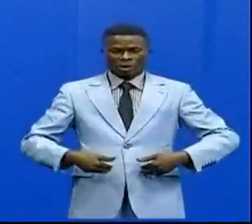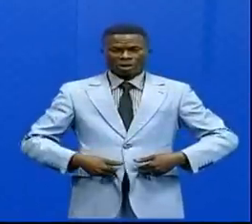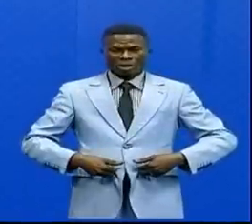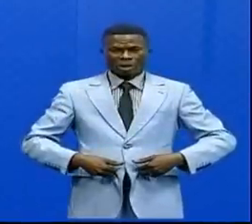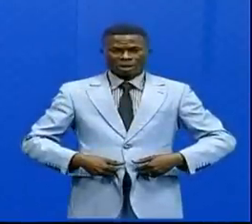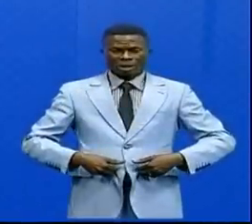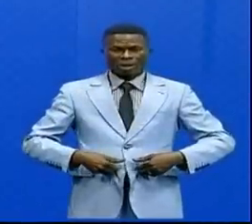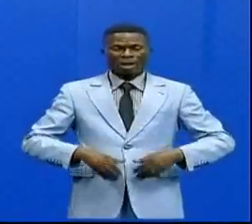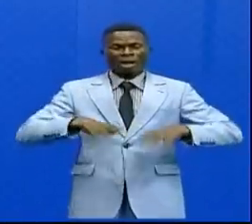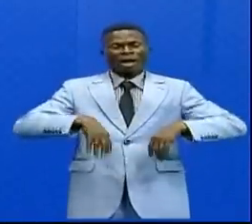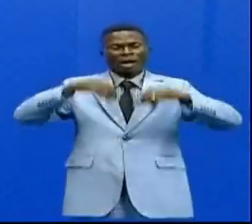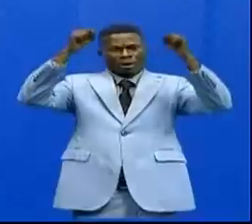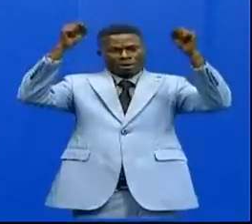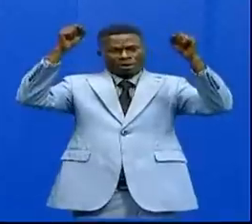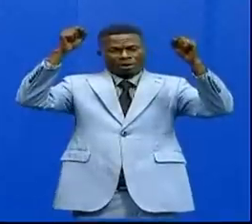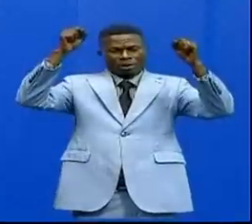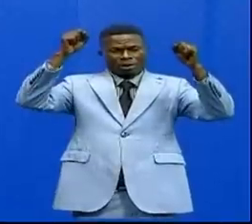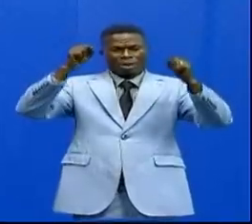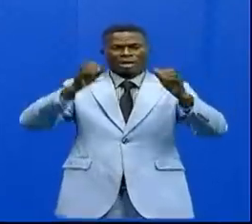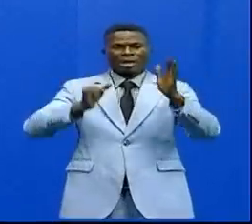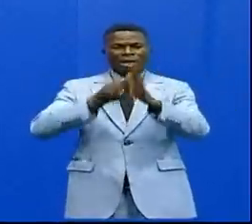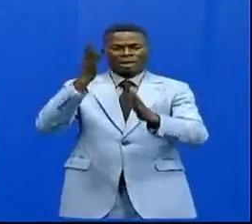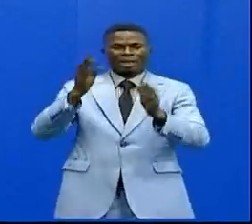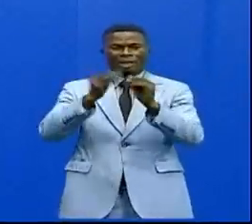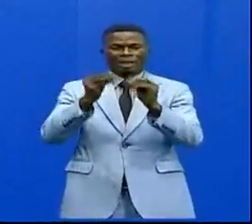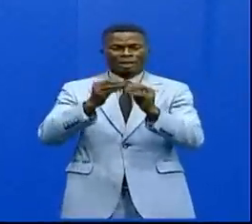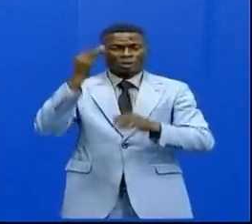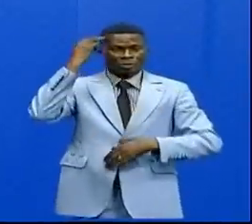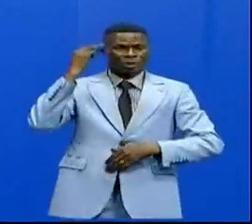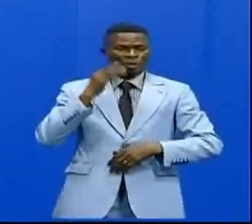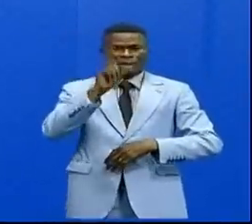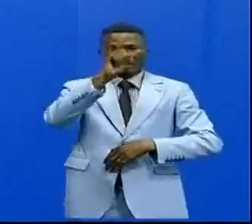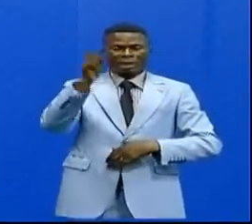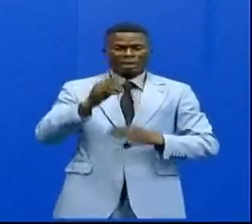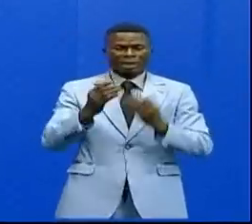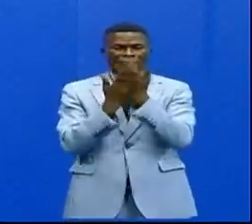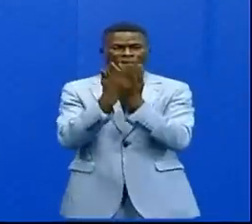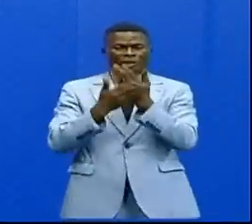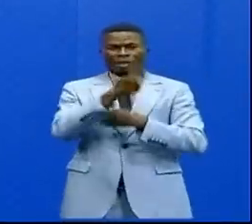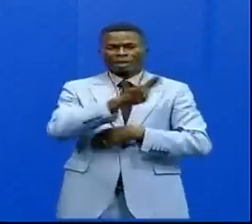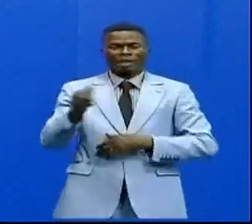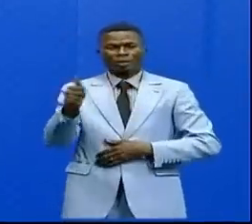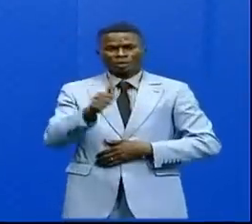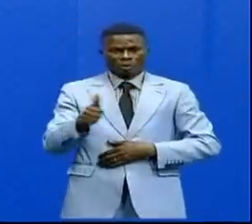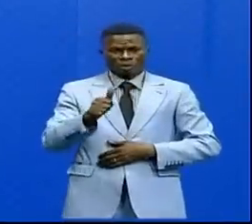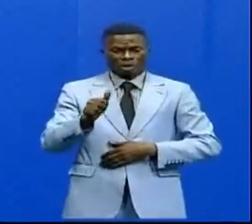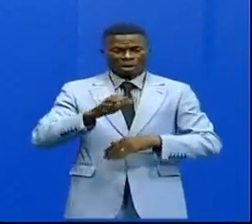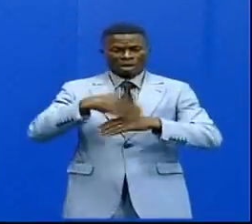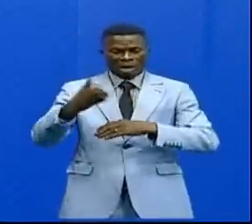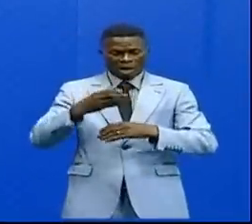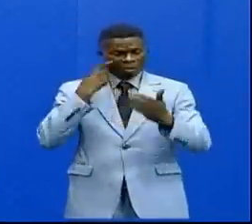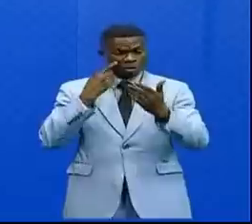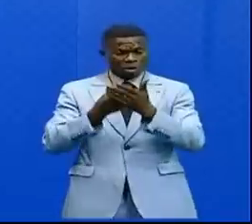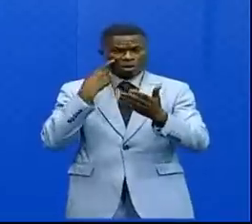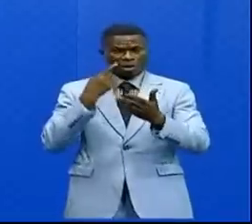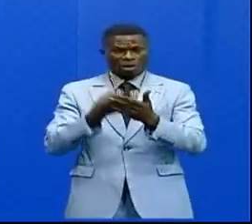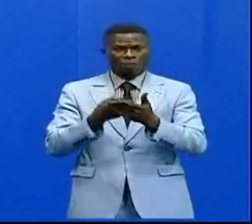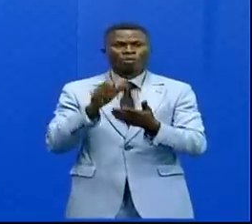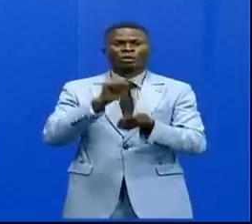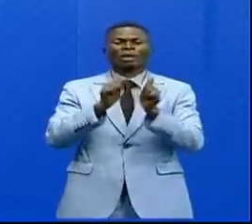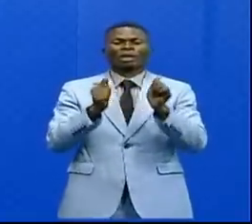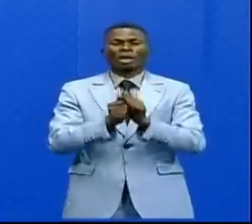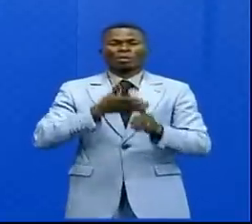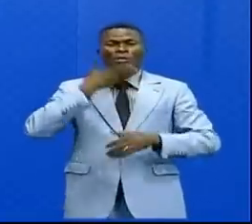a été adopté à la 13e réunion du Conseil des ministres du 30 juillet 2021. Après le constat sur le faible